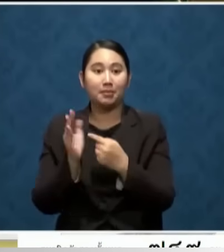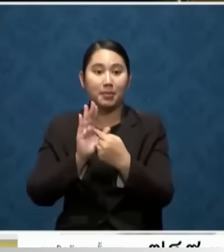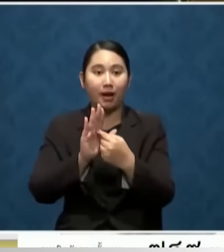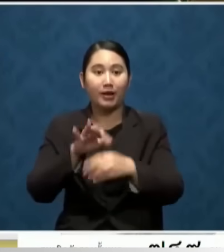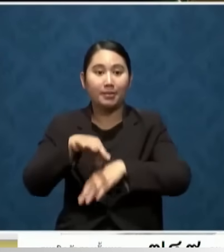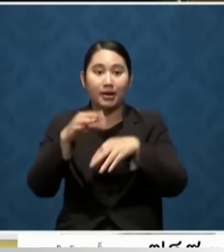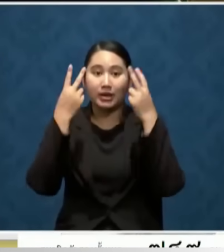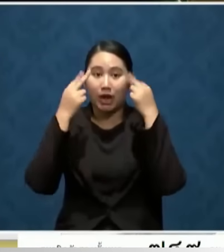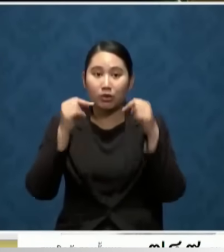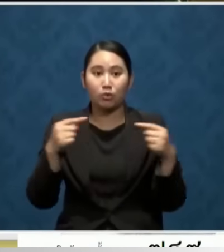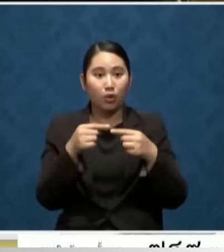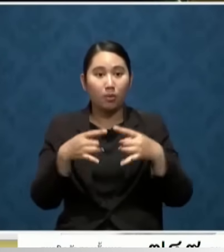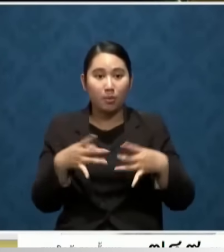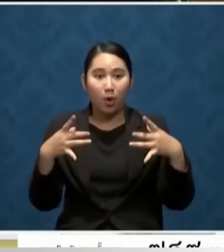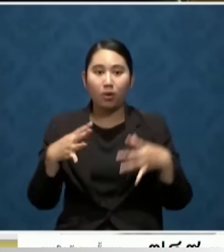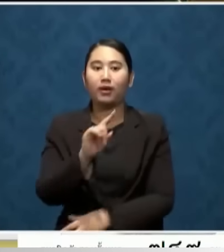ม่